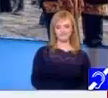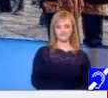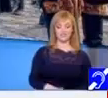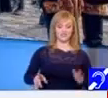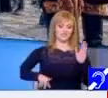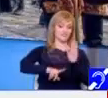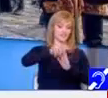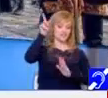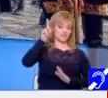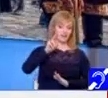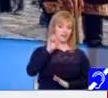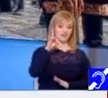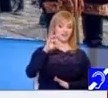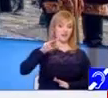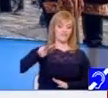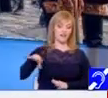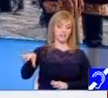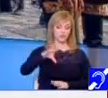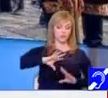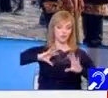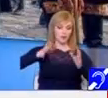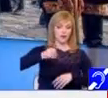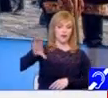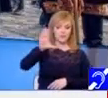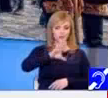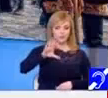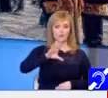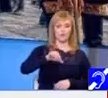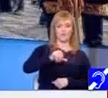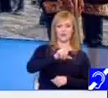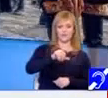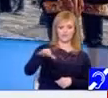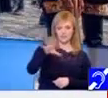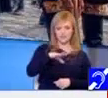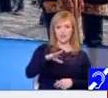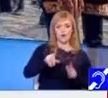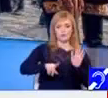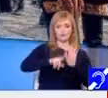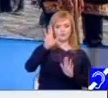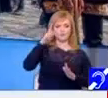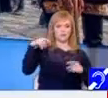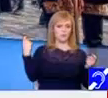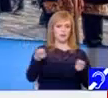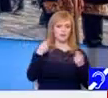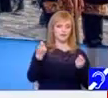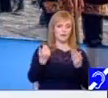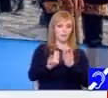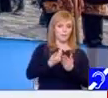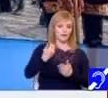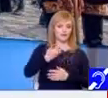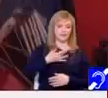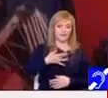S-a dat startul carnavalurilor în toată lumea. În Europa, dar și peste mări și țări, este vremea petrecerilor înaintea purificării din